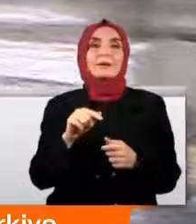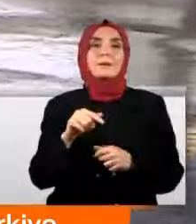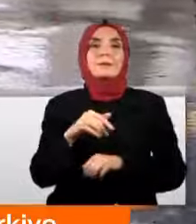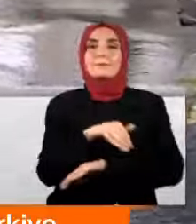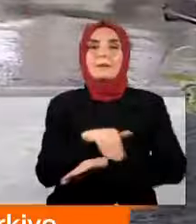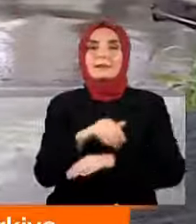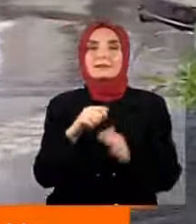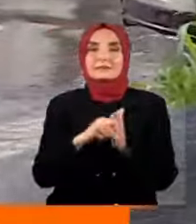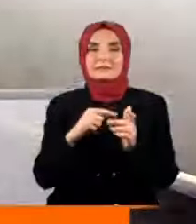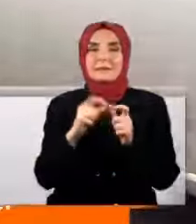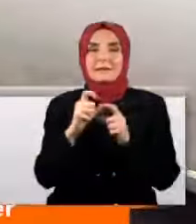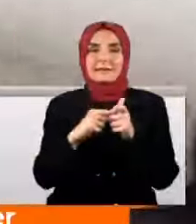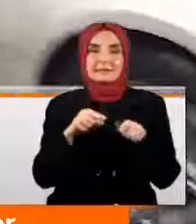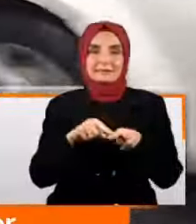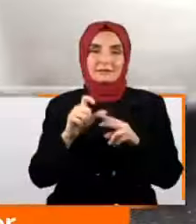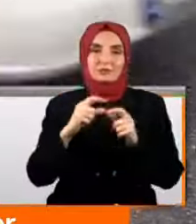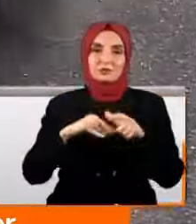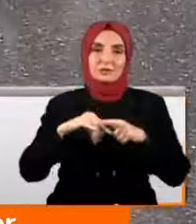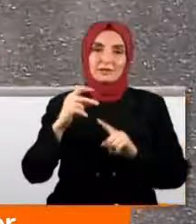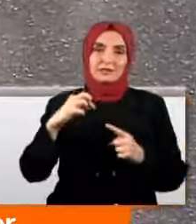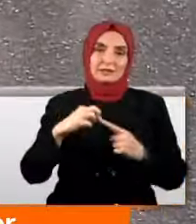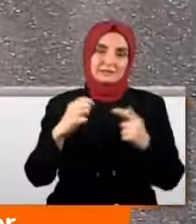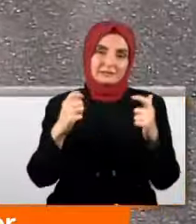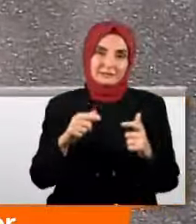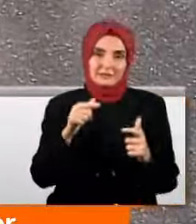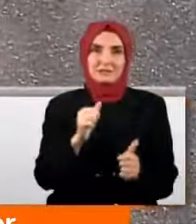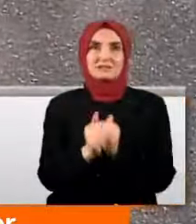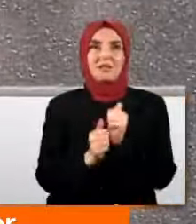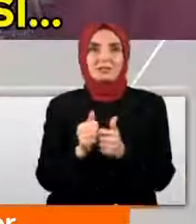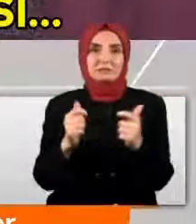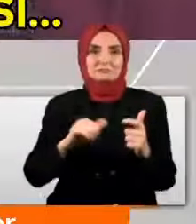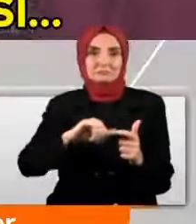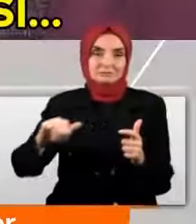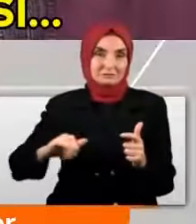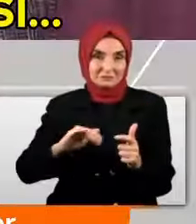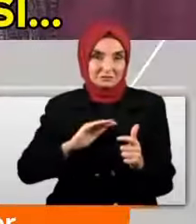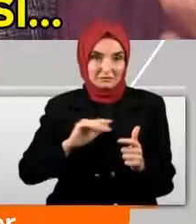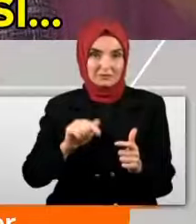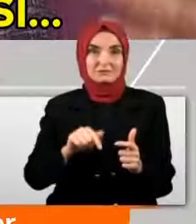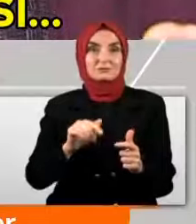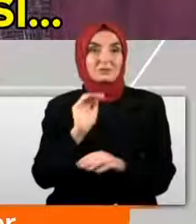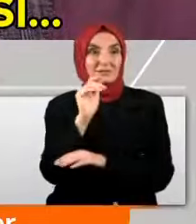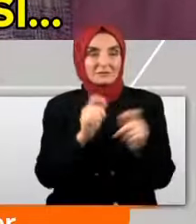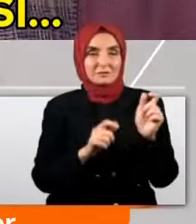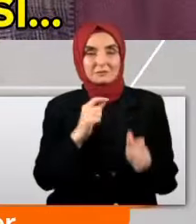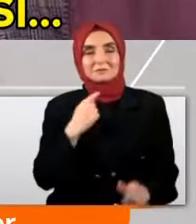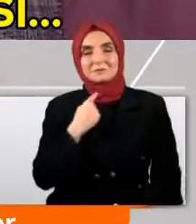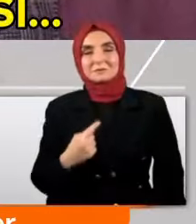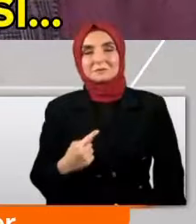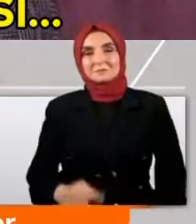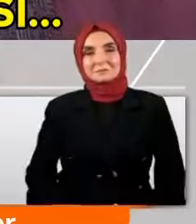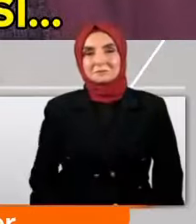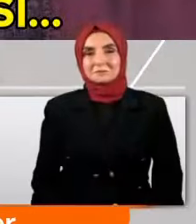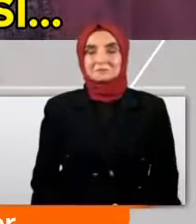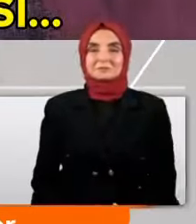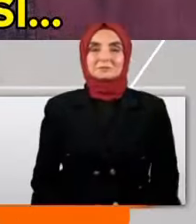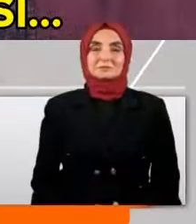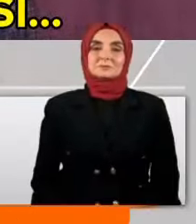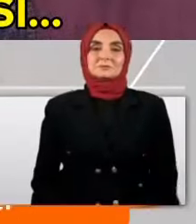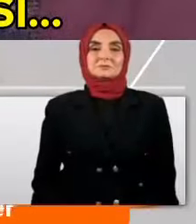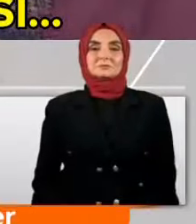dönüyor. Üstelik bu nokta sanayi bölgesi. Çalışanlar da artık bıkmış durumda. Kadosan, DES, İmes, Modoko, bütün